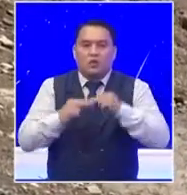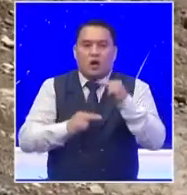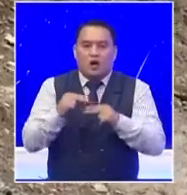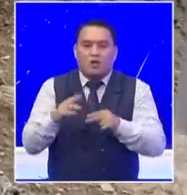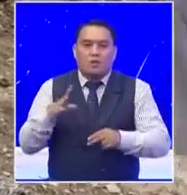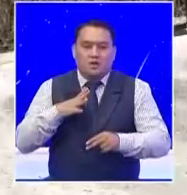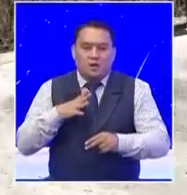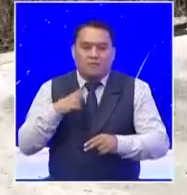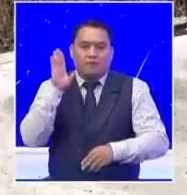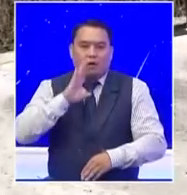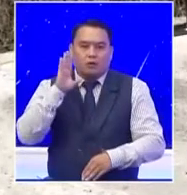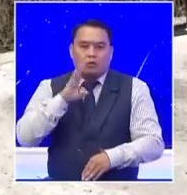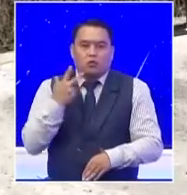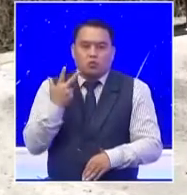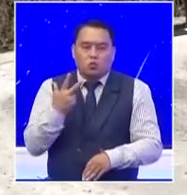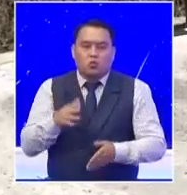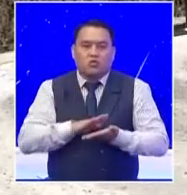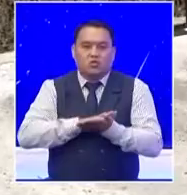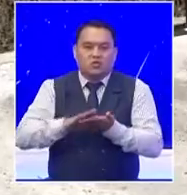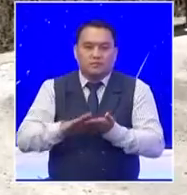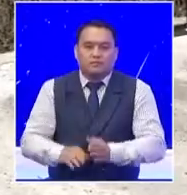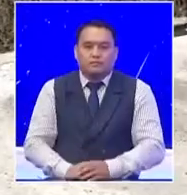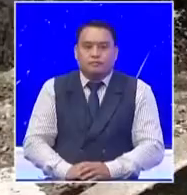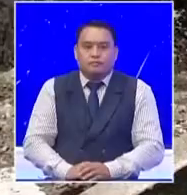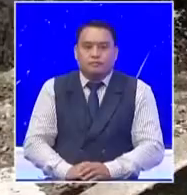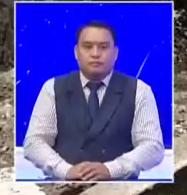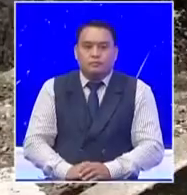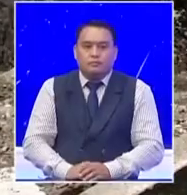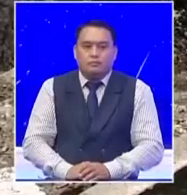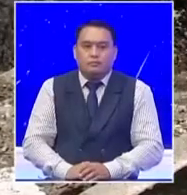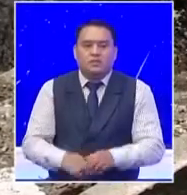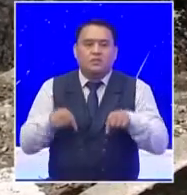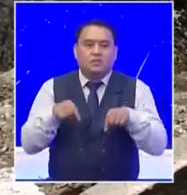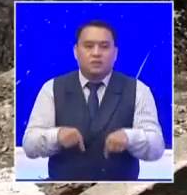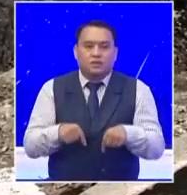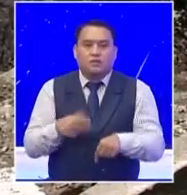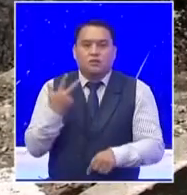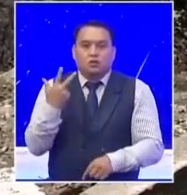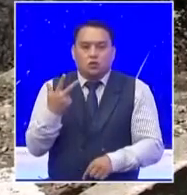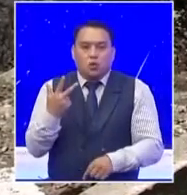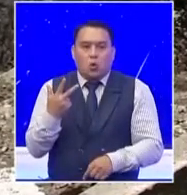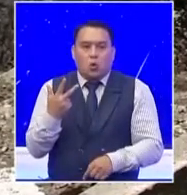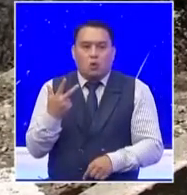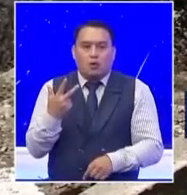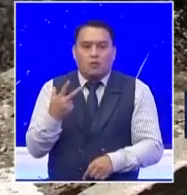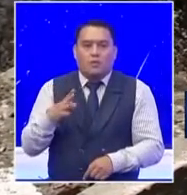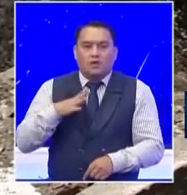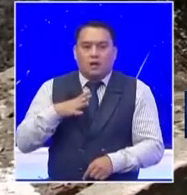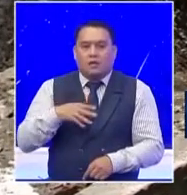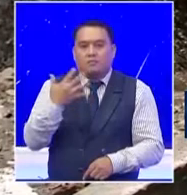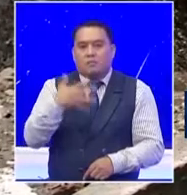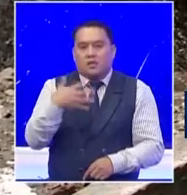сельчанам стала доступна вода трехуровневой очистки. Здесь построено из трех камер, которая составляет